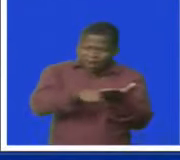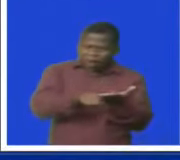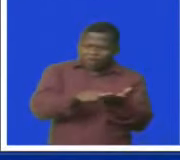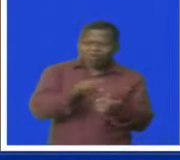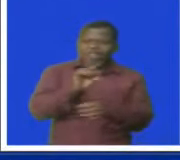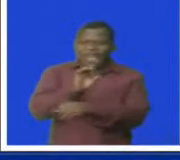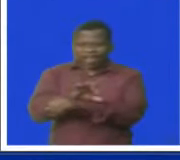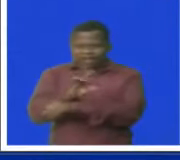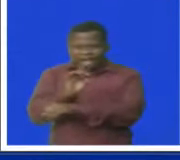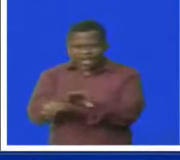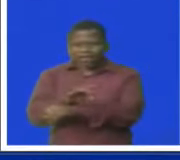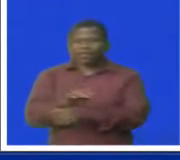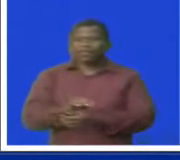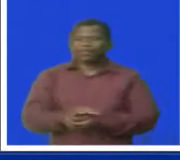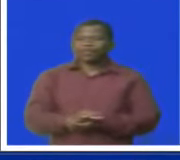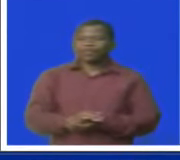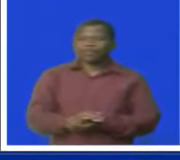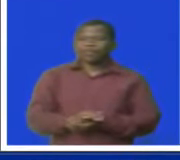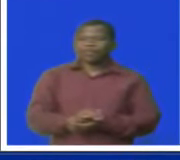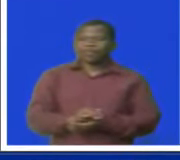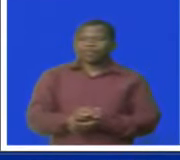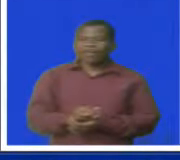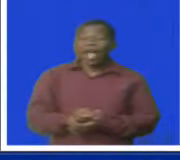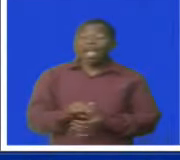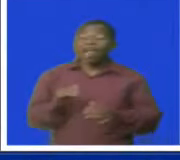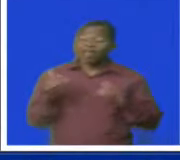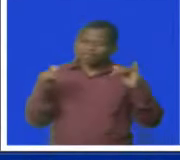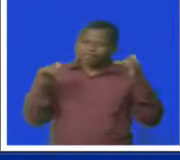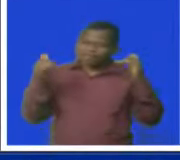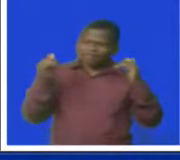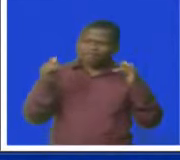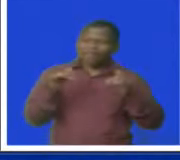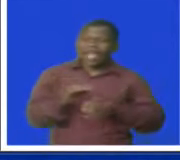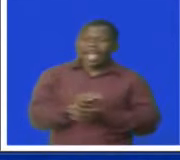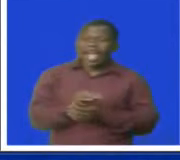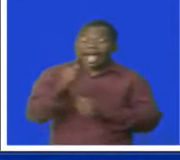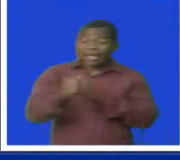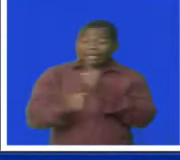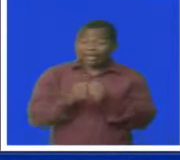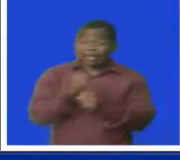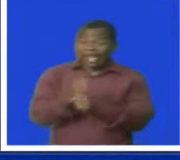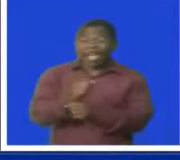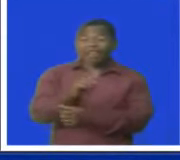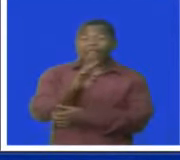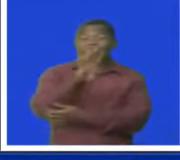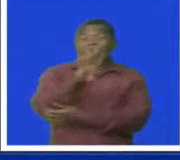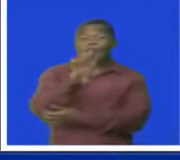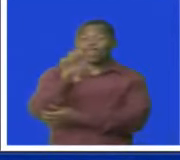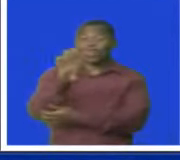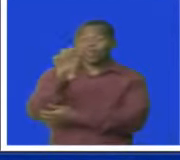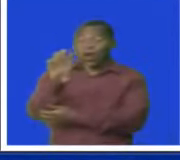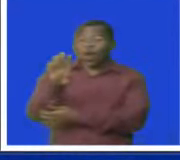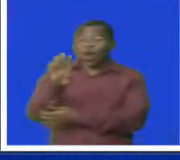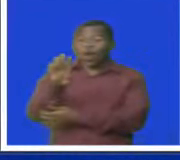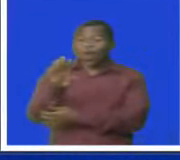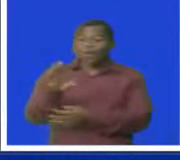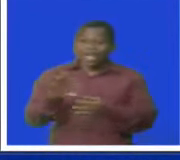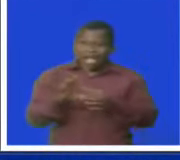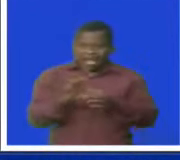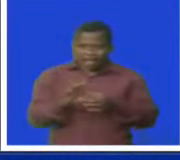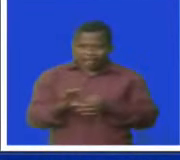kuwo bewe kuhalalisa iminyaka lengu 44 inhlangano ye Council of Swaziland Churches solo